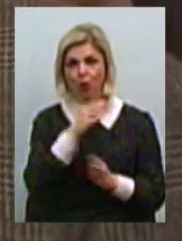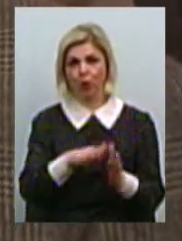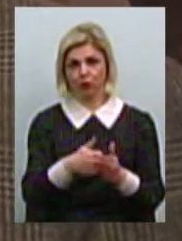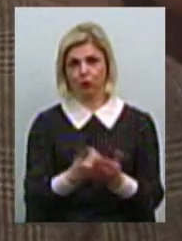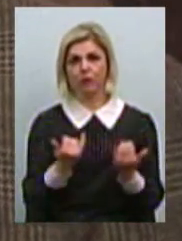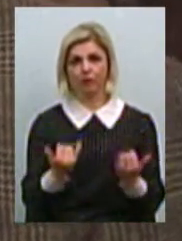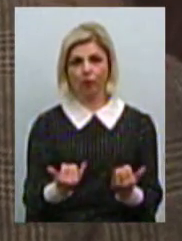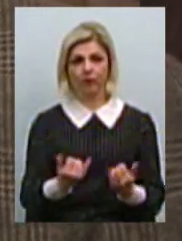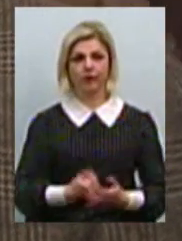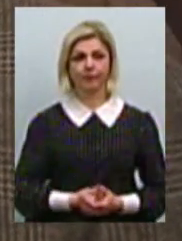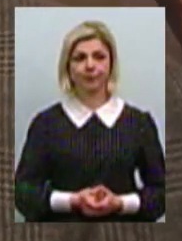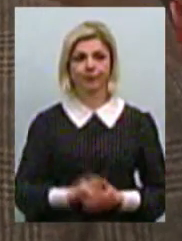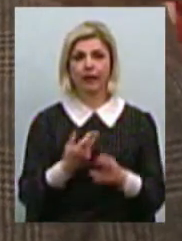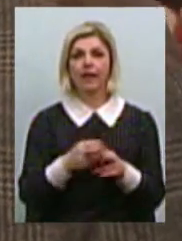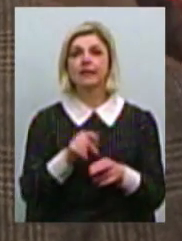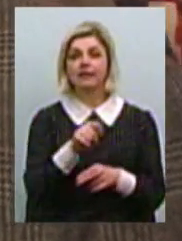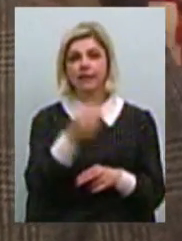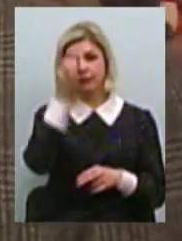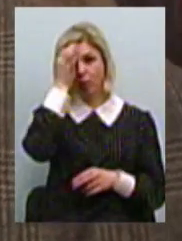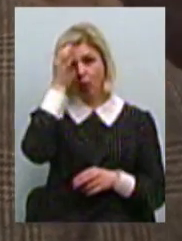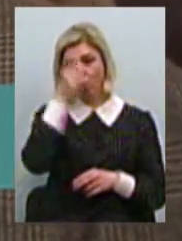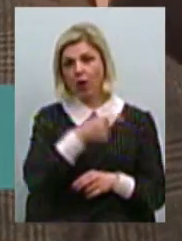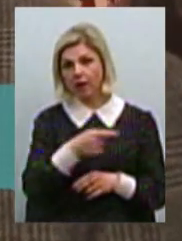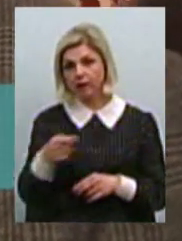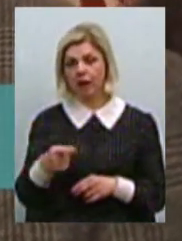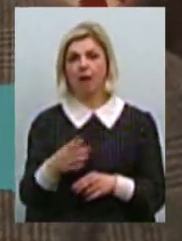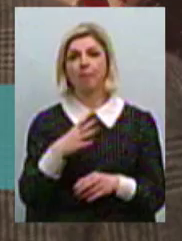Оці спогади і стали, лягли в основу